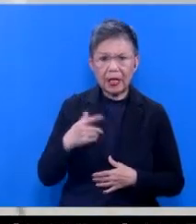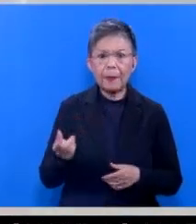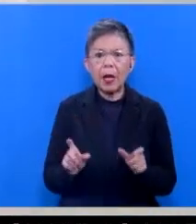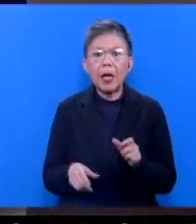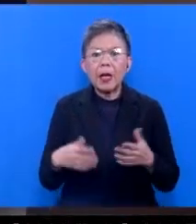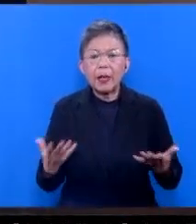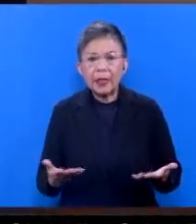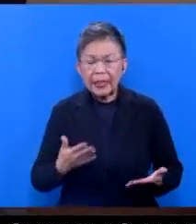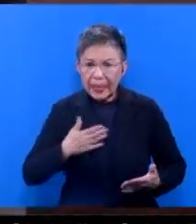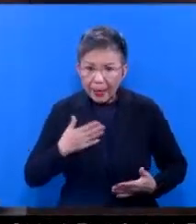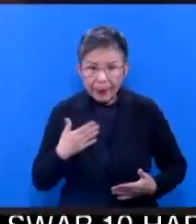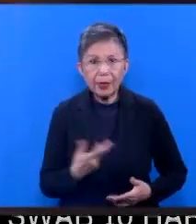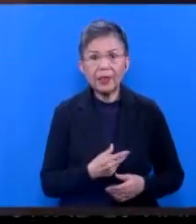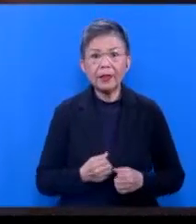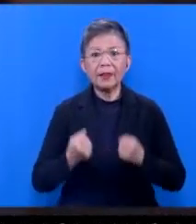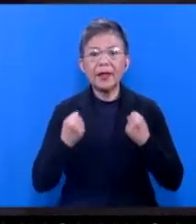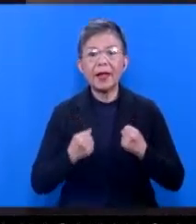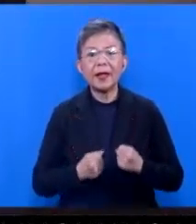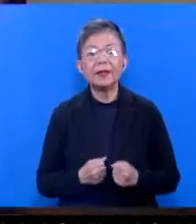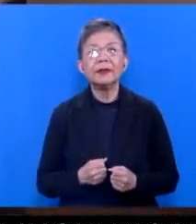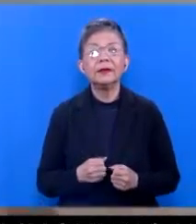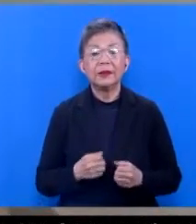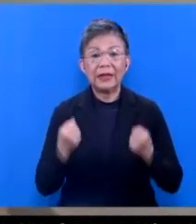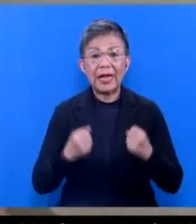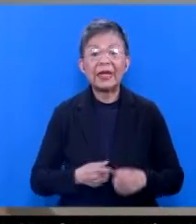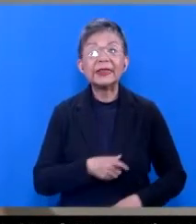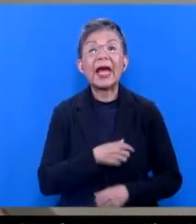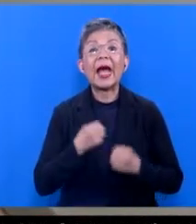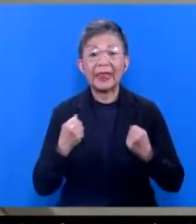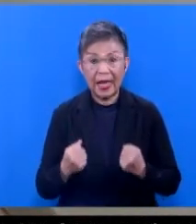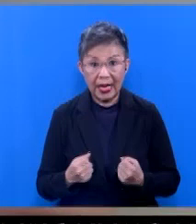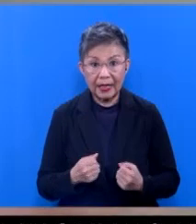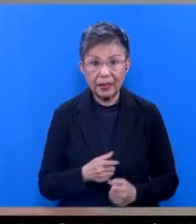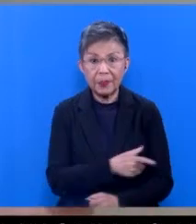karena dirinya merasa bagian dari tenaga kesehatan. Kami